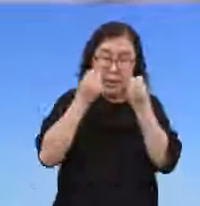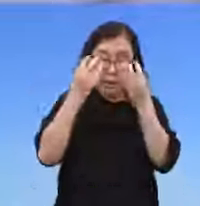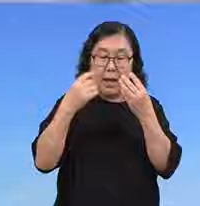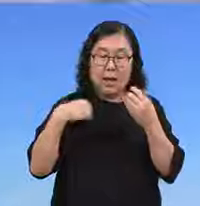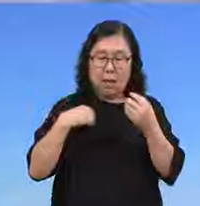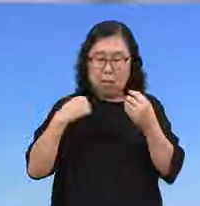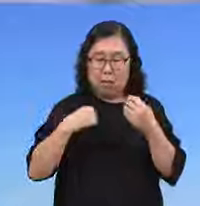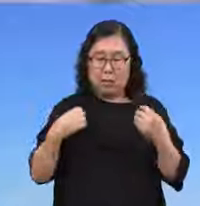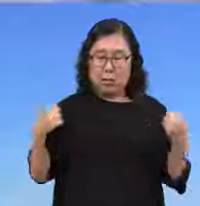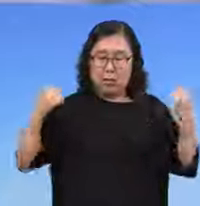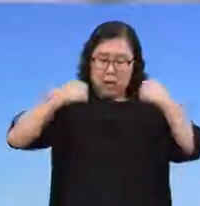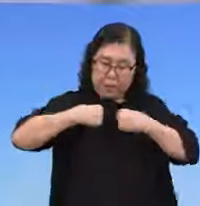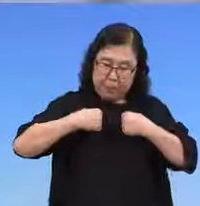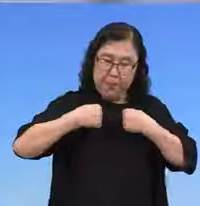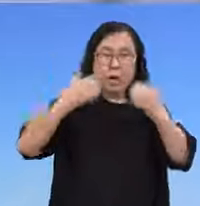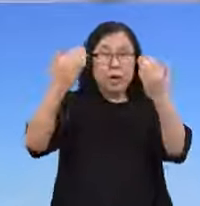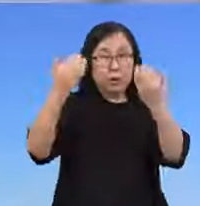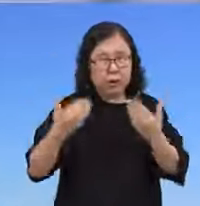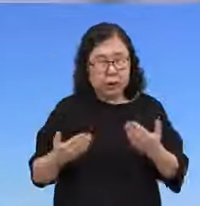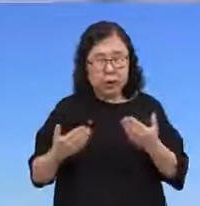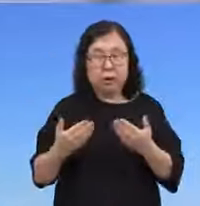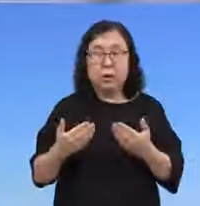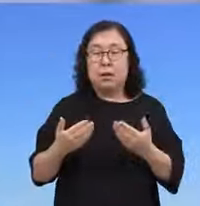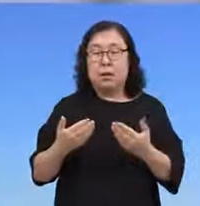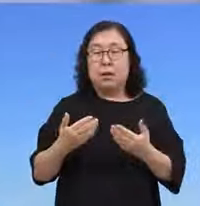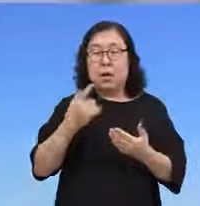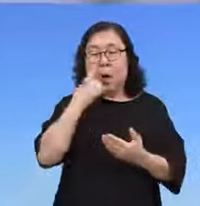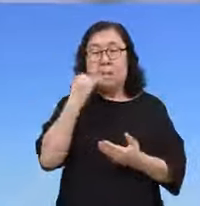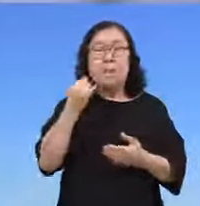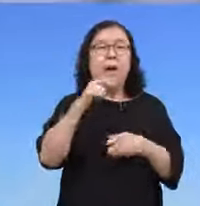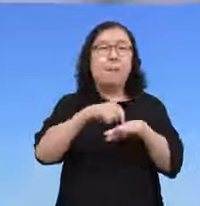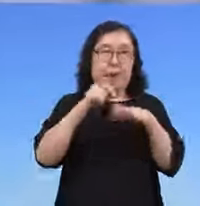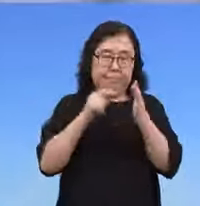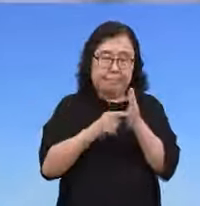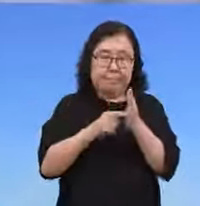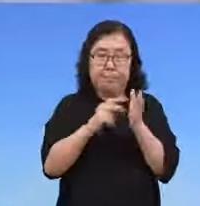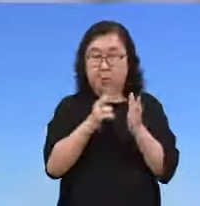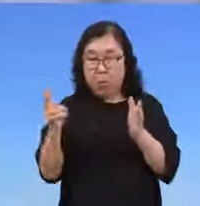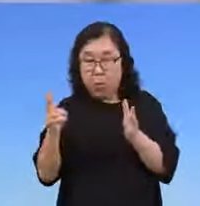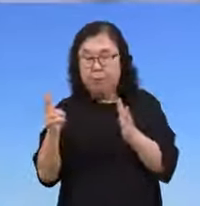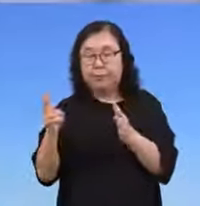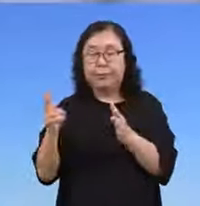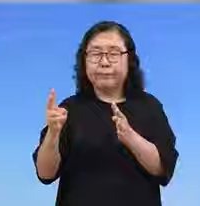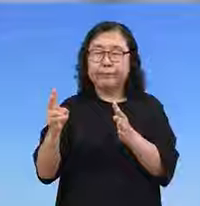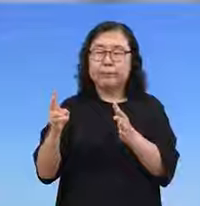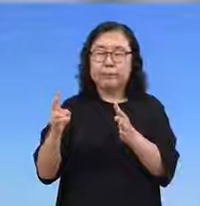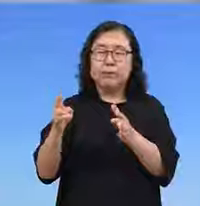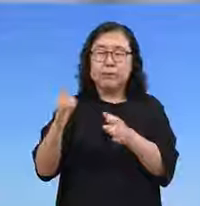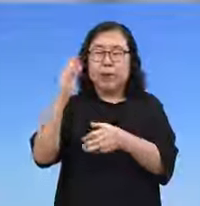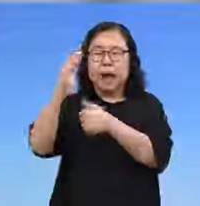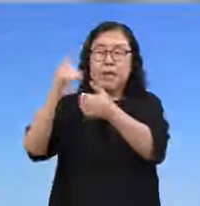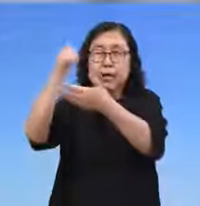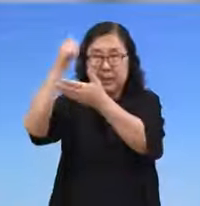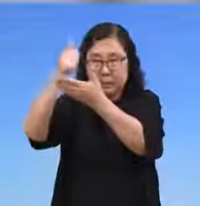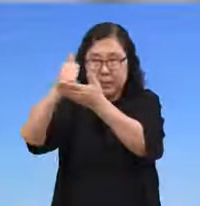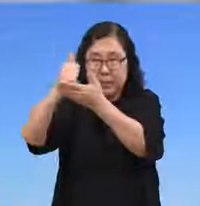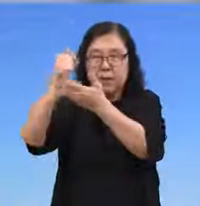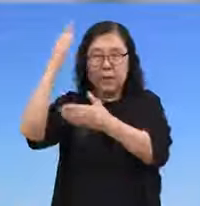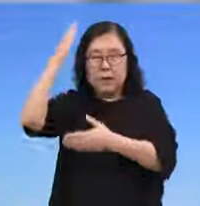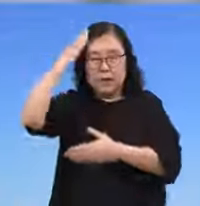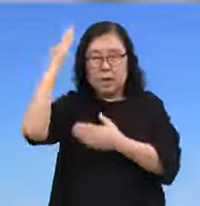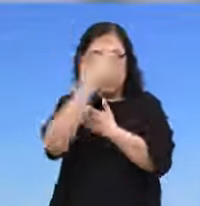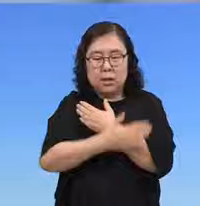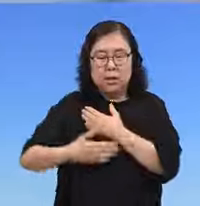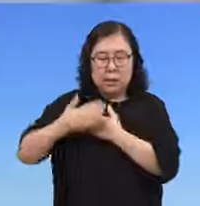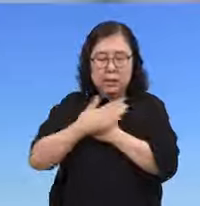입혀주는 그 어머니의 마음, 이게 오늘 본문에서 오늘 우리 심령에 하나님의 전신갑주를